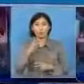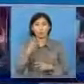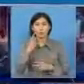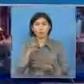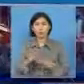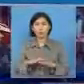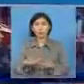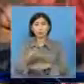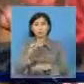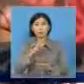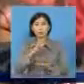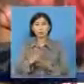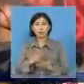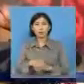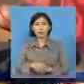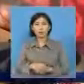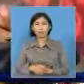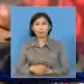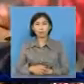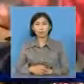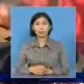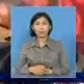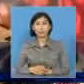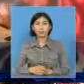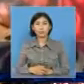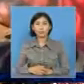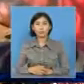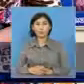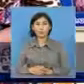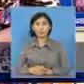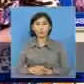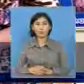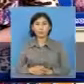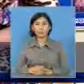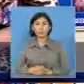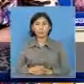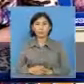қарамай қоғамға пайдасын тигізіп келеді. Дархан Мектепбай, Руслан Елтаев, Ақтөбе телеарнасы.